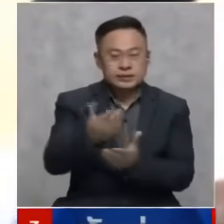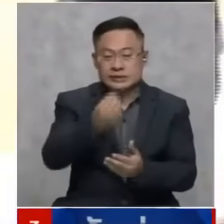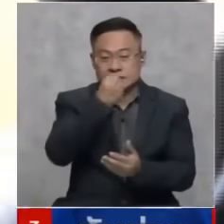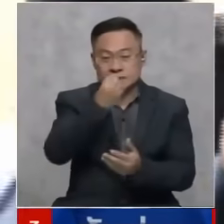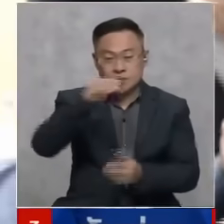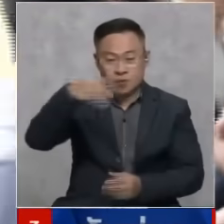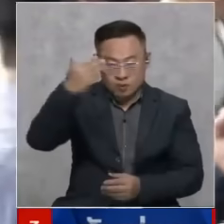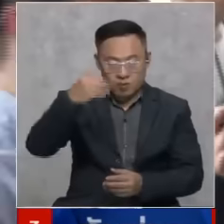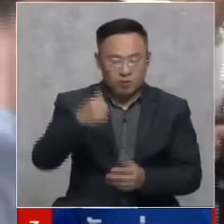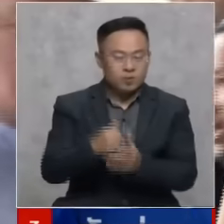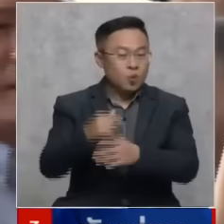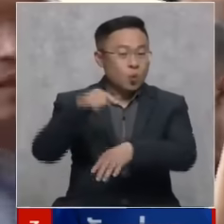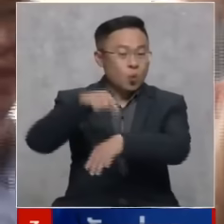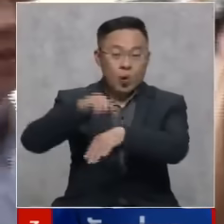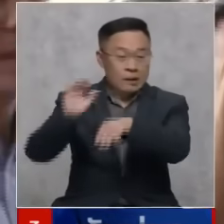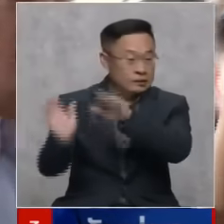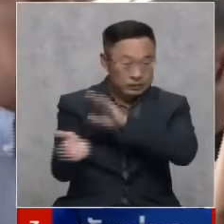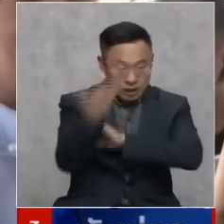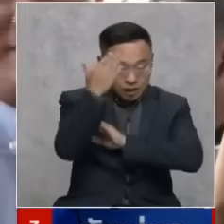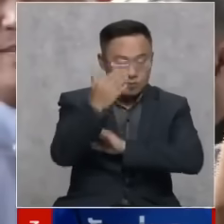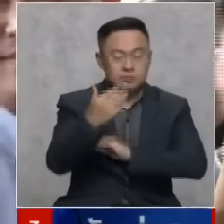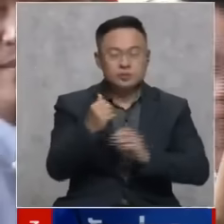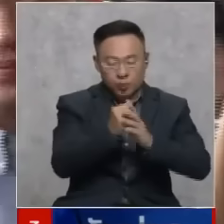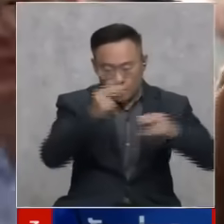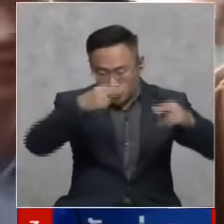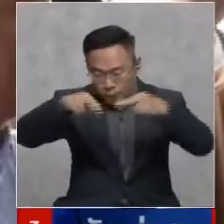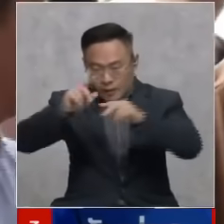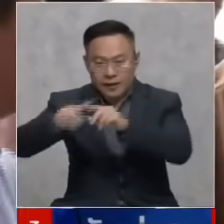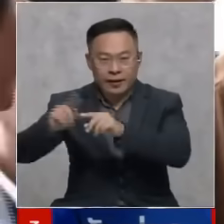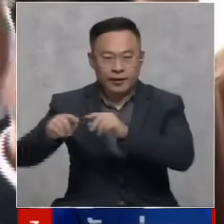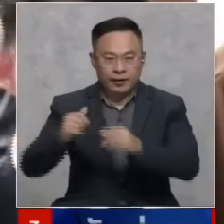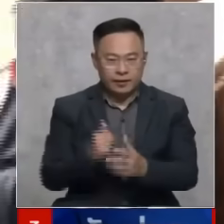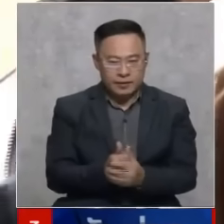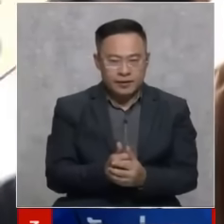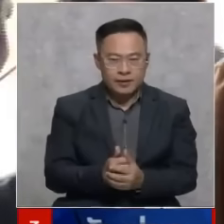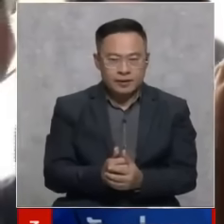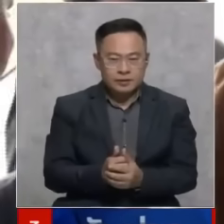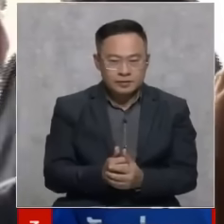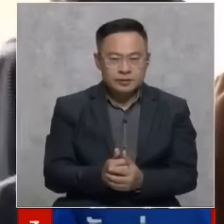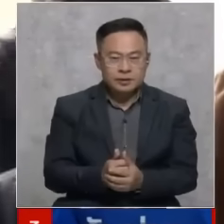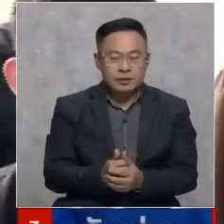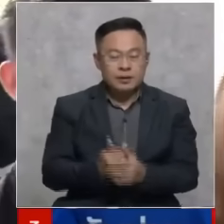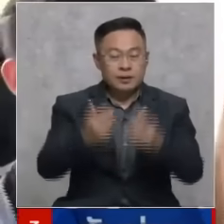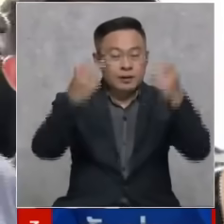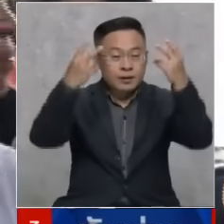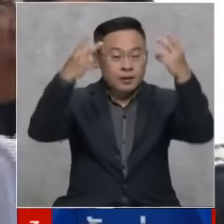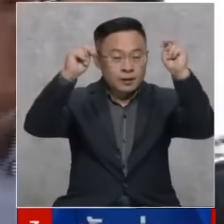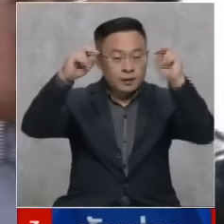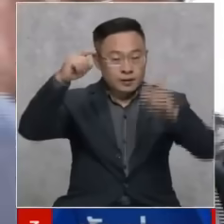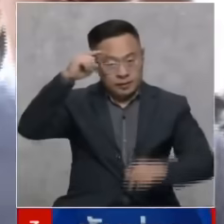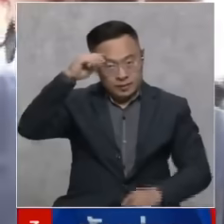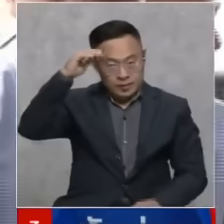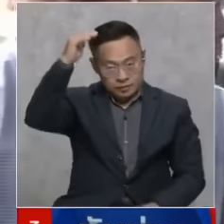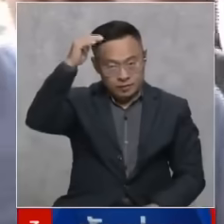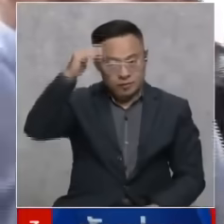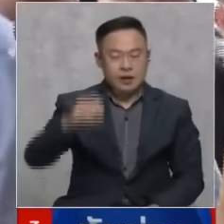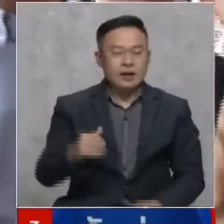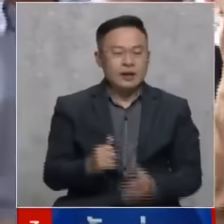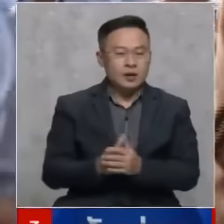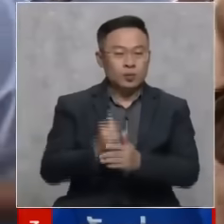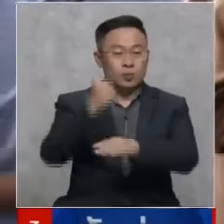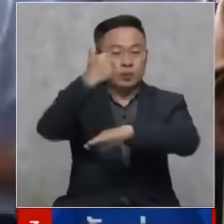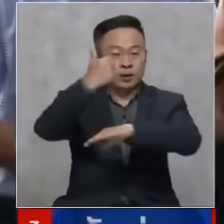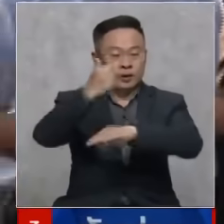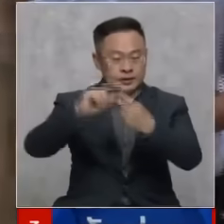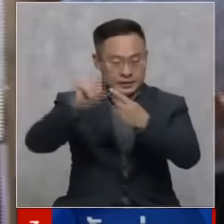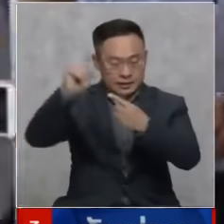ะว่าลงพื้นที่แต่เช้านะคะคุณเศรษฐาทวีสินนายกรัฐมนตรีและรัฐมนตรีว่าการกระทรวงการคลังไปกับใครคุณสุริยะจึงรุ่